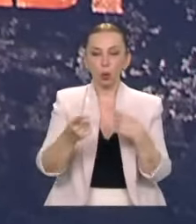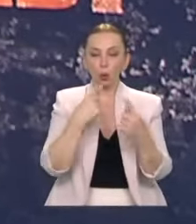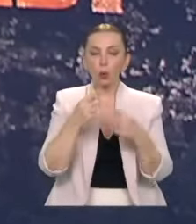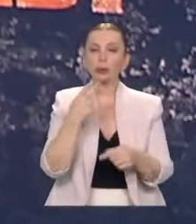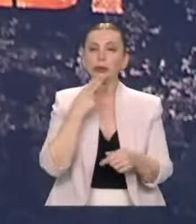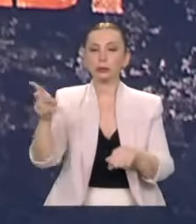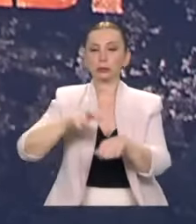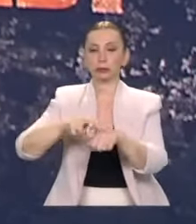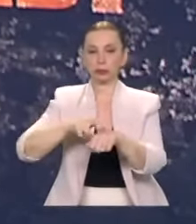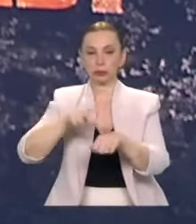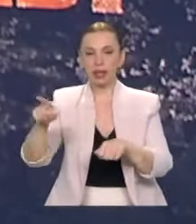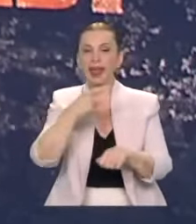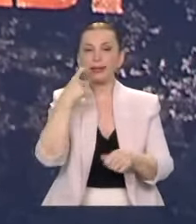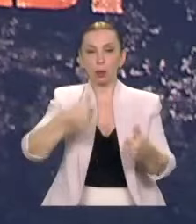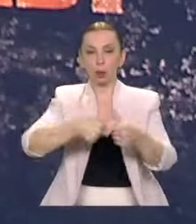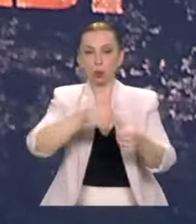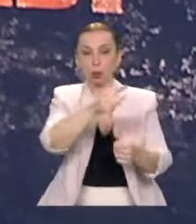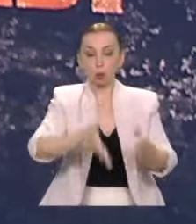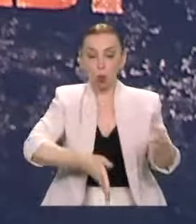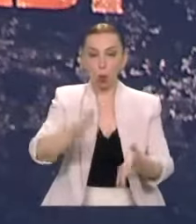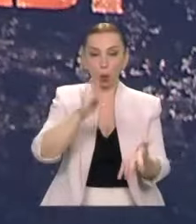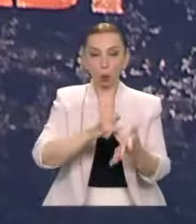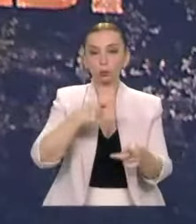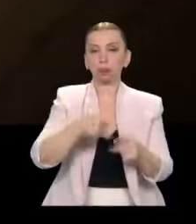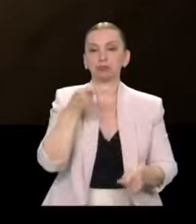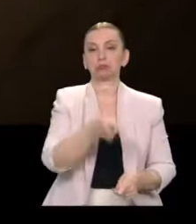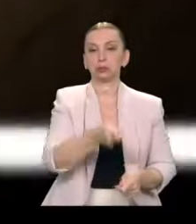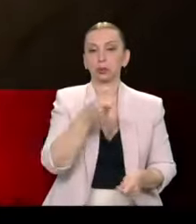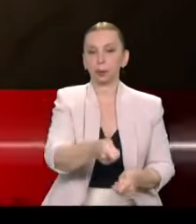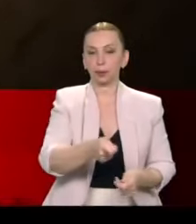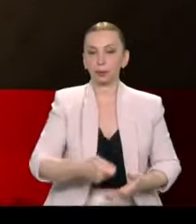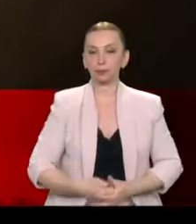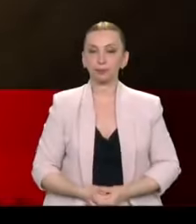kadın eski kocasını sokak ortasında bıçakladı.